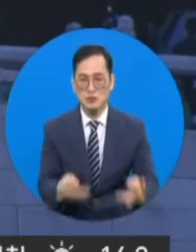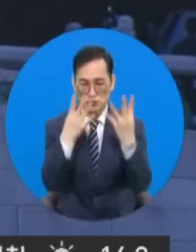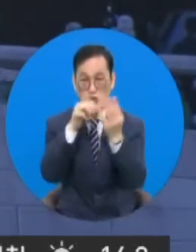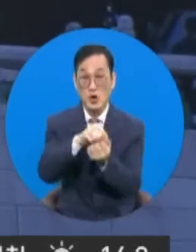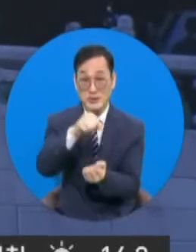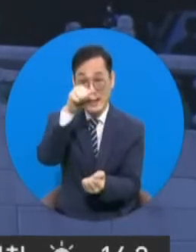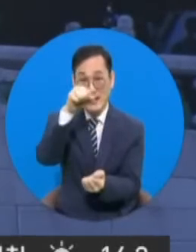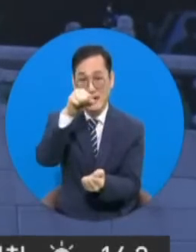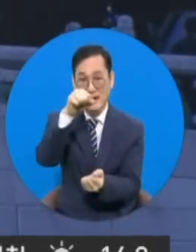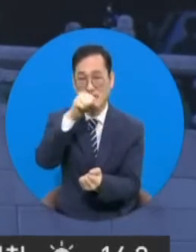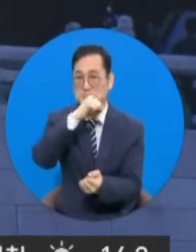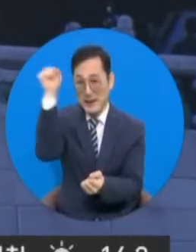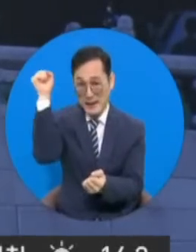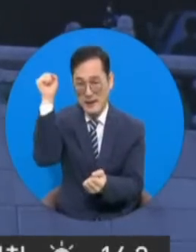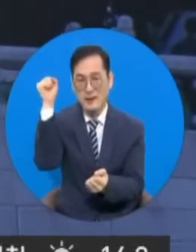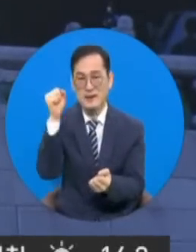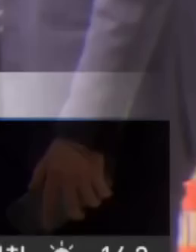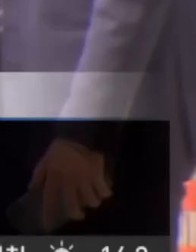발부됐습니다